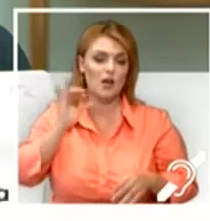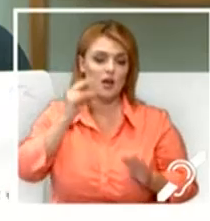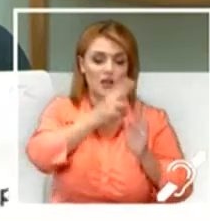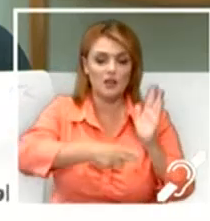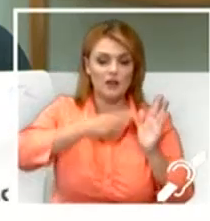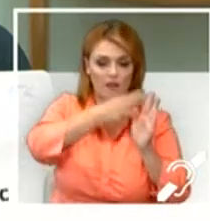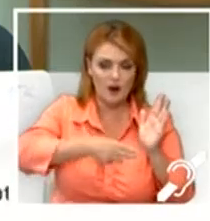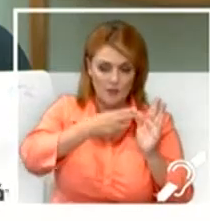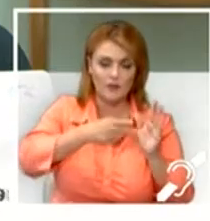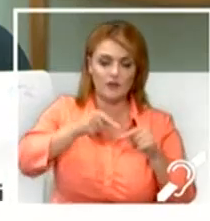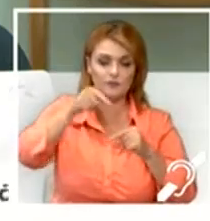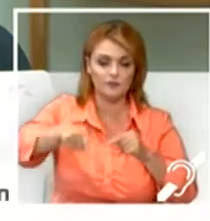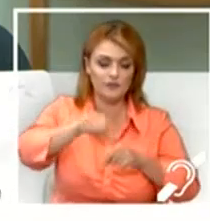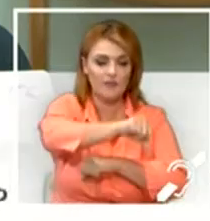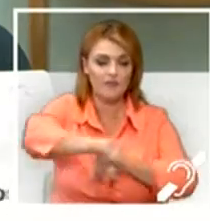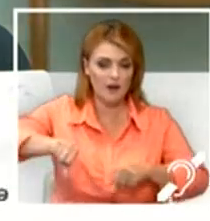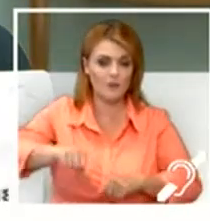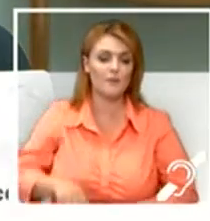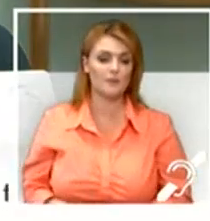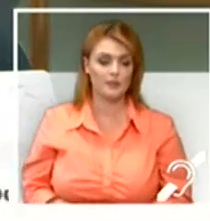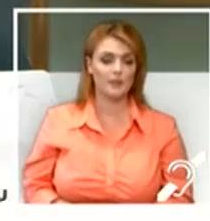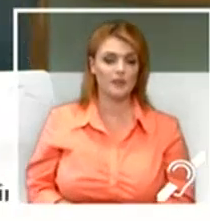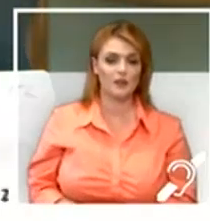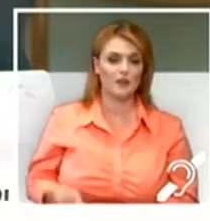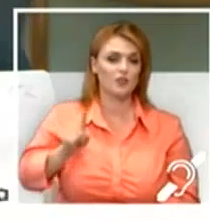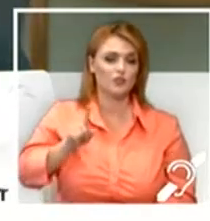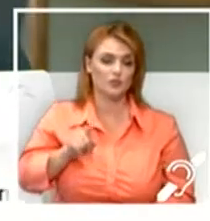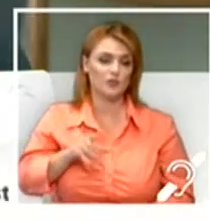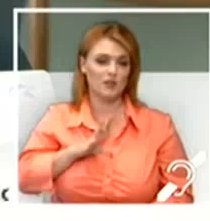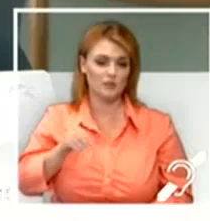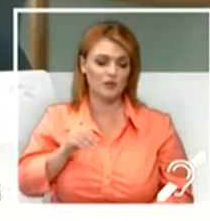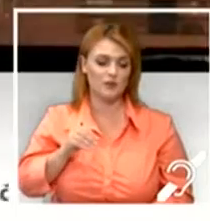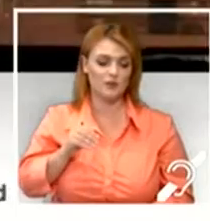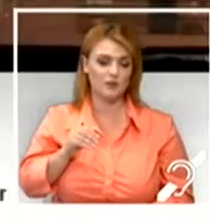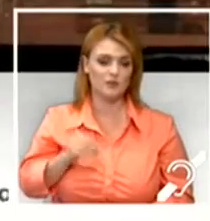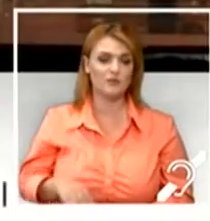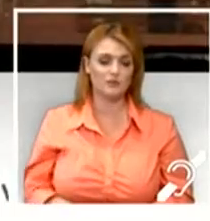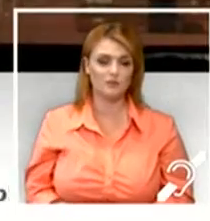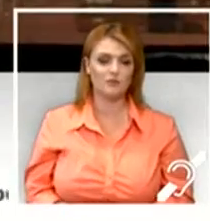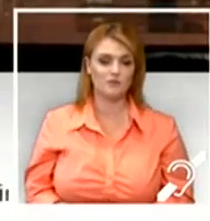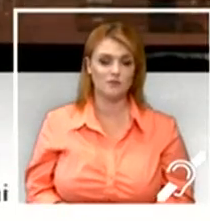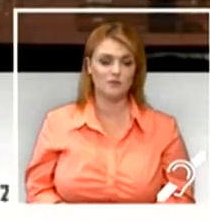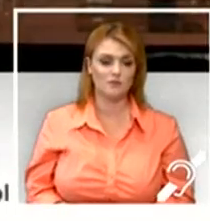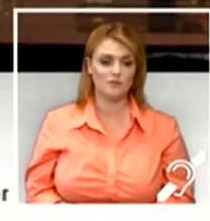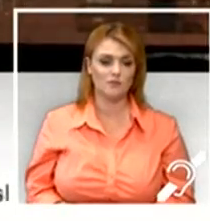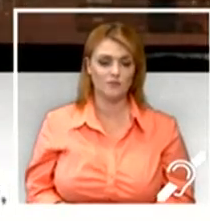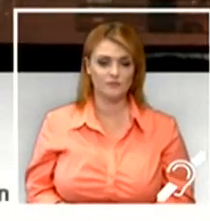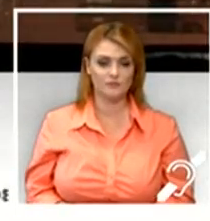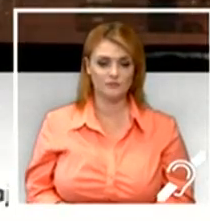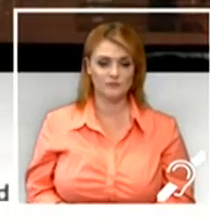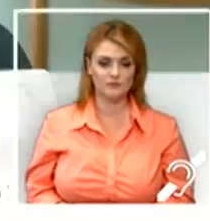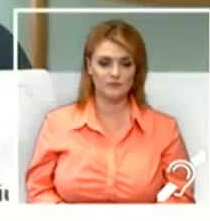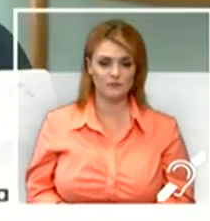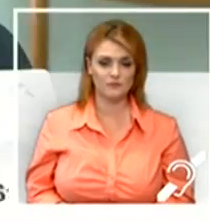de euro în asta ca să reducem, ca să eliminăm toate limitările de viteză de 15 km pe oră. În același timp vom reabilita și